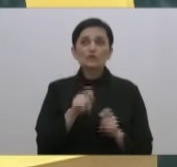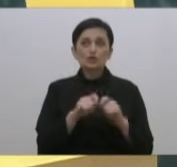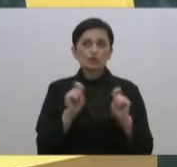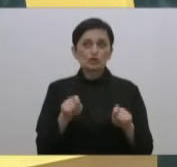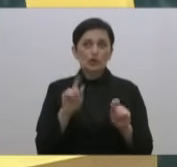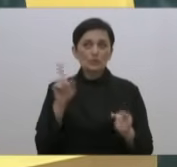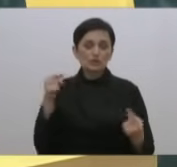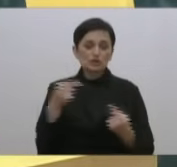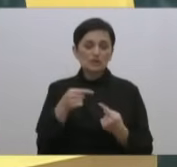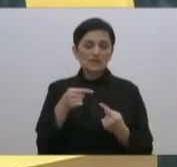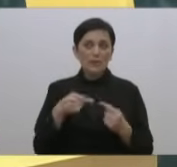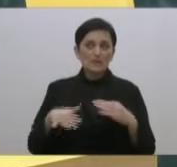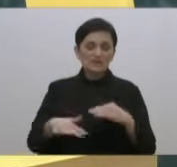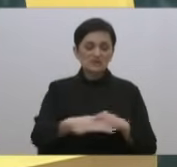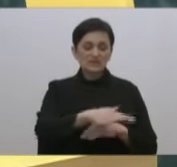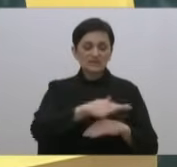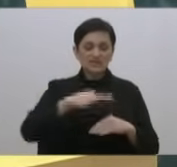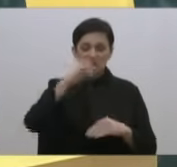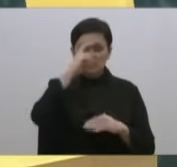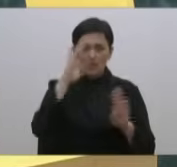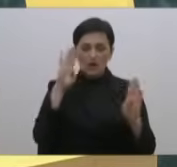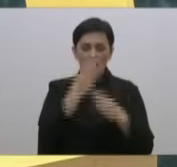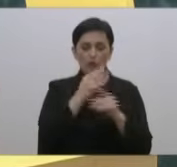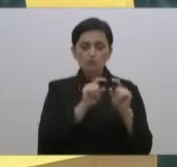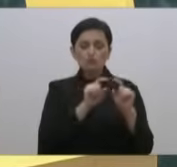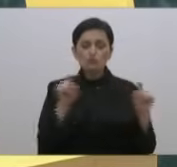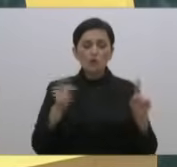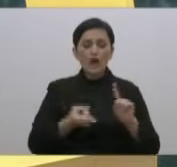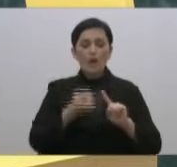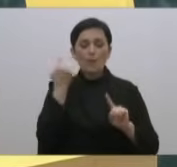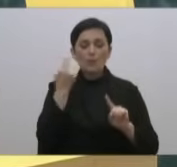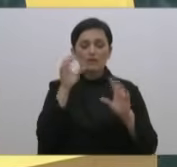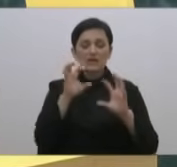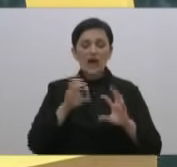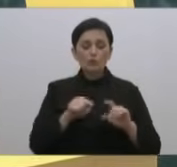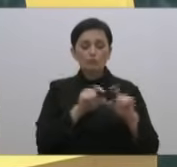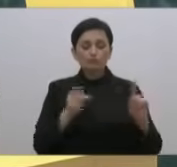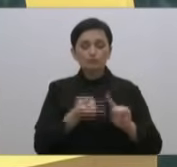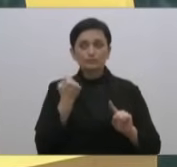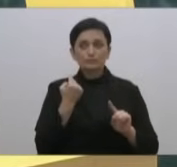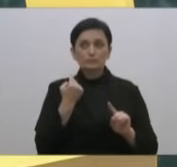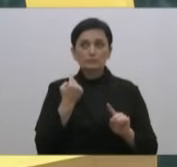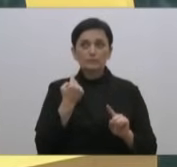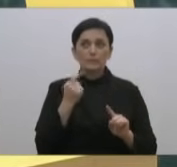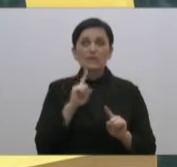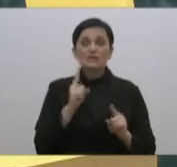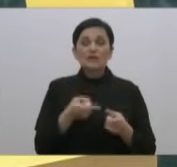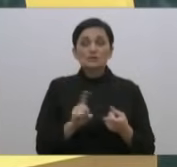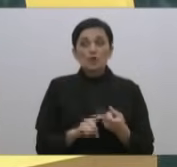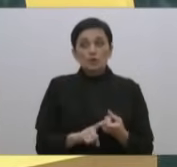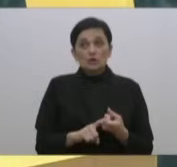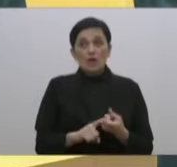შექმნა შესაბამისი ნიადაგი სახელმწიფოს ღალატის მუხლის ამოღებით კანონმდებლობიდან. რაც